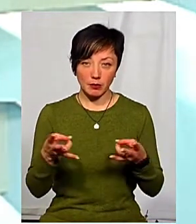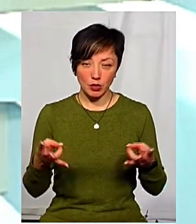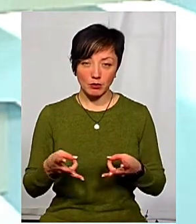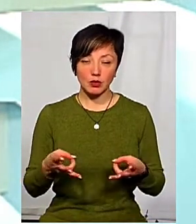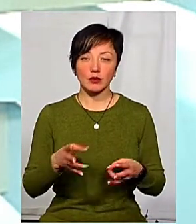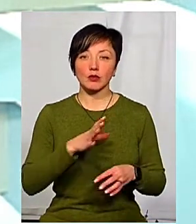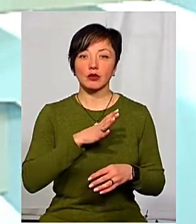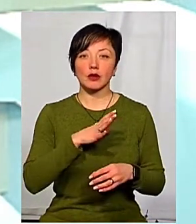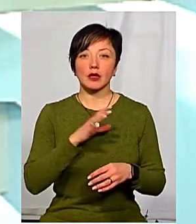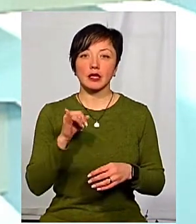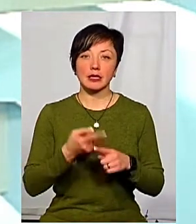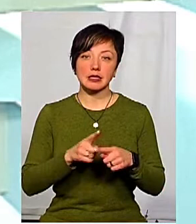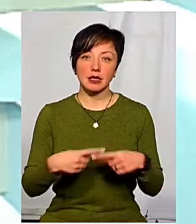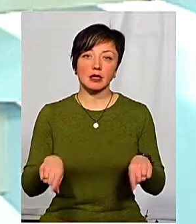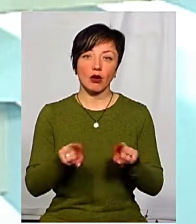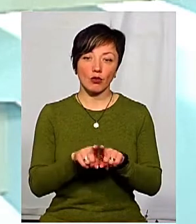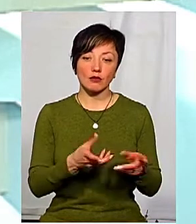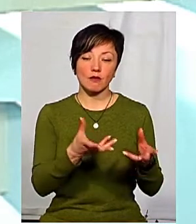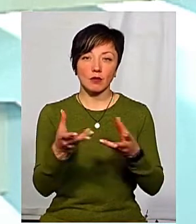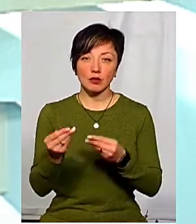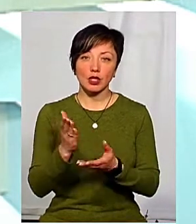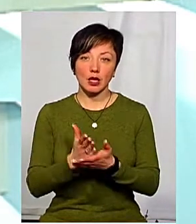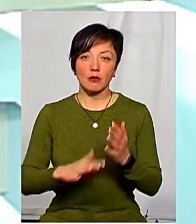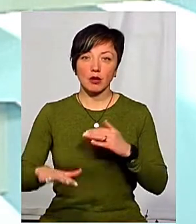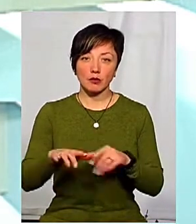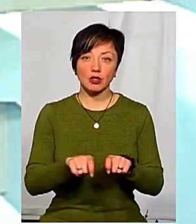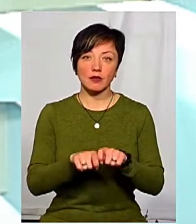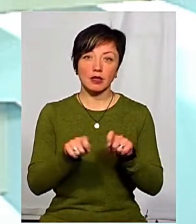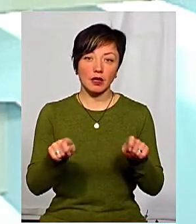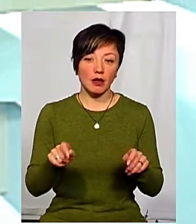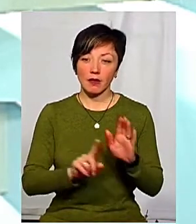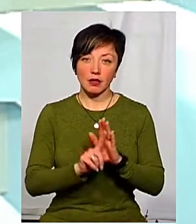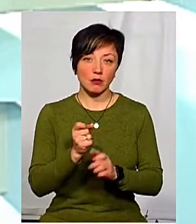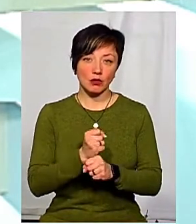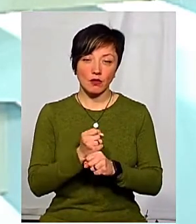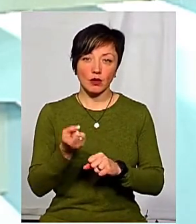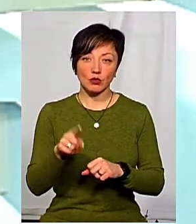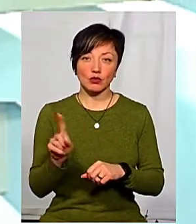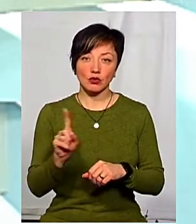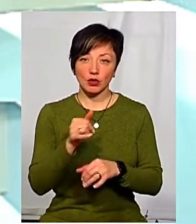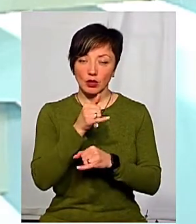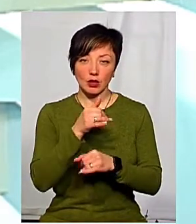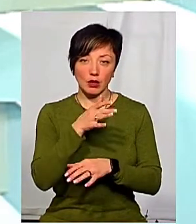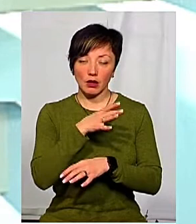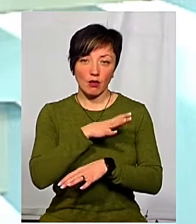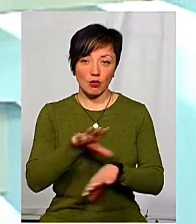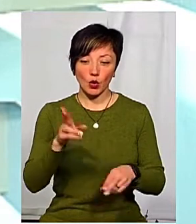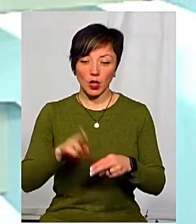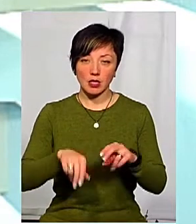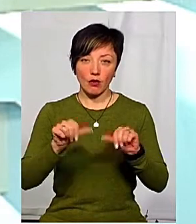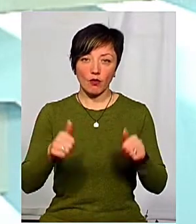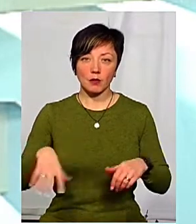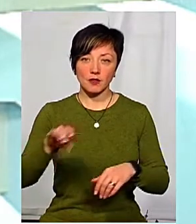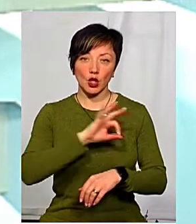документами. І це також вплинуло, що є приміщення, відкрили, а воно не запрацювало, тому що не були ще до кінця оформлені